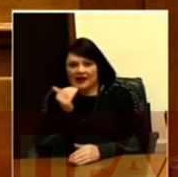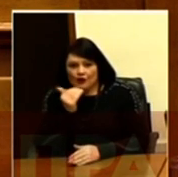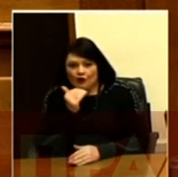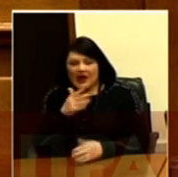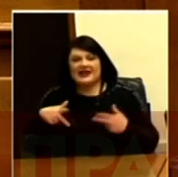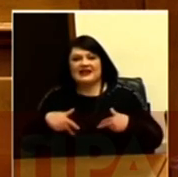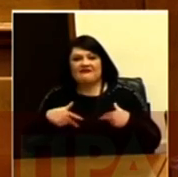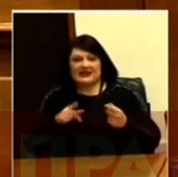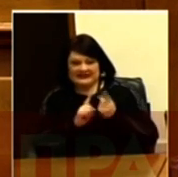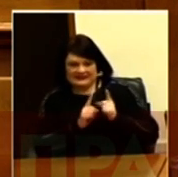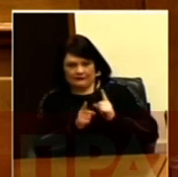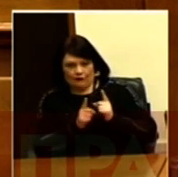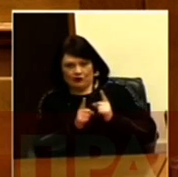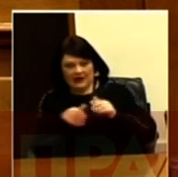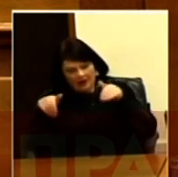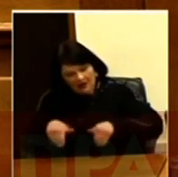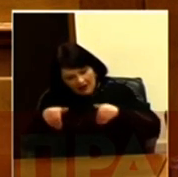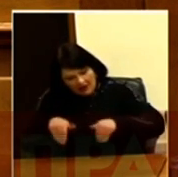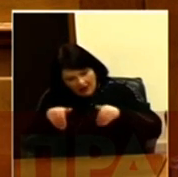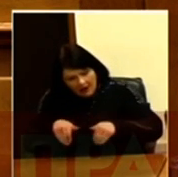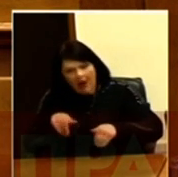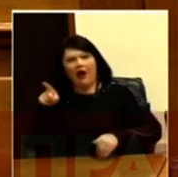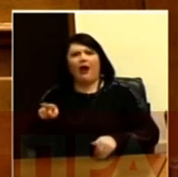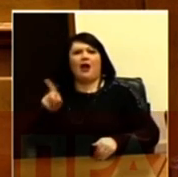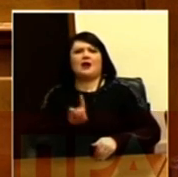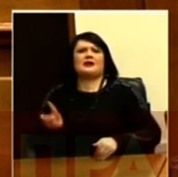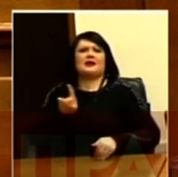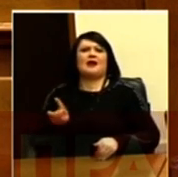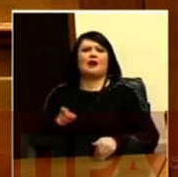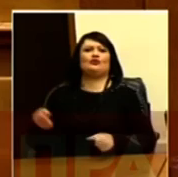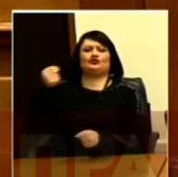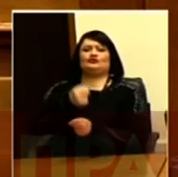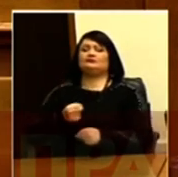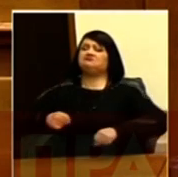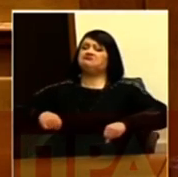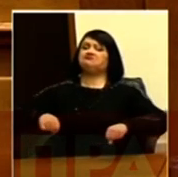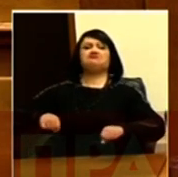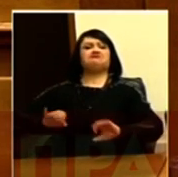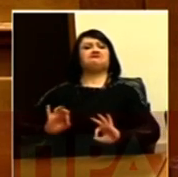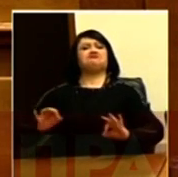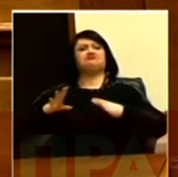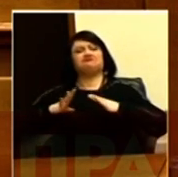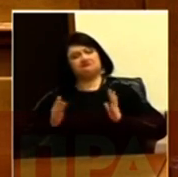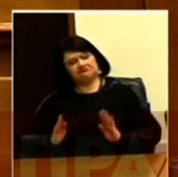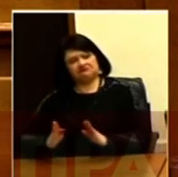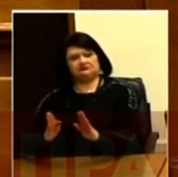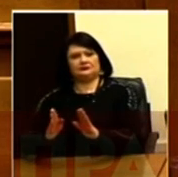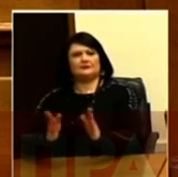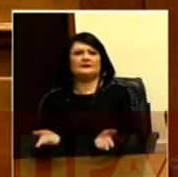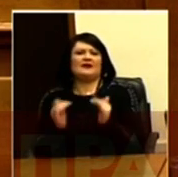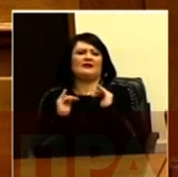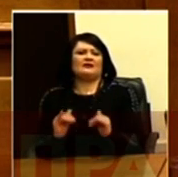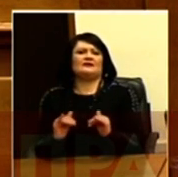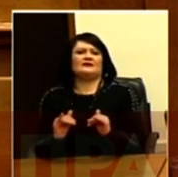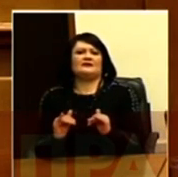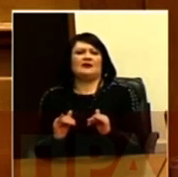η κυβέρνηση τις συμφωνίες υποταγής, έτσι ώστε να μπορέσει να καθίσει αναβαυτικά πάνω σε αυτές και να συνεχίσει τη διαχείριση